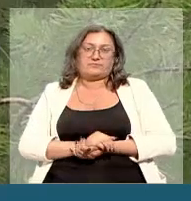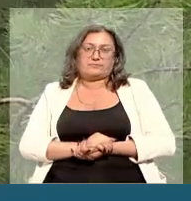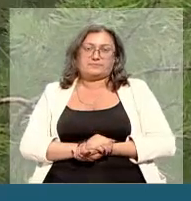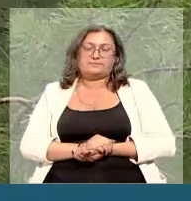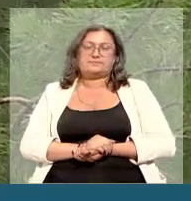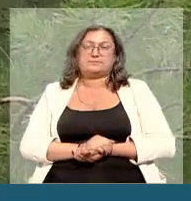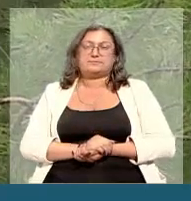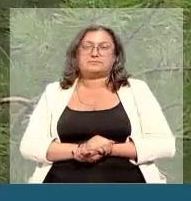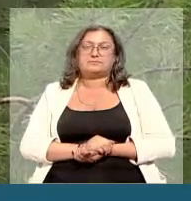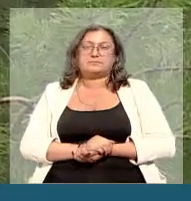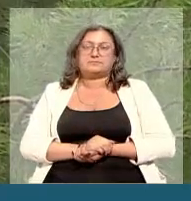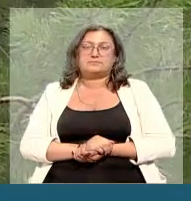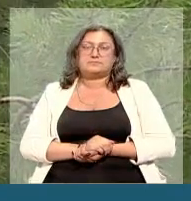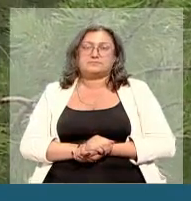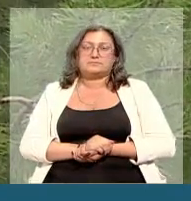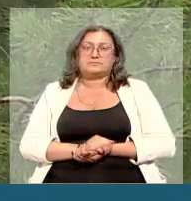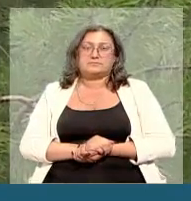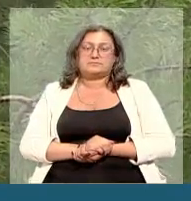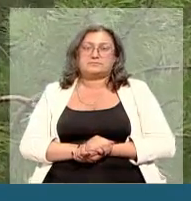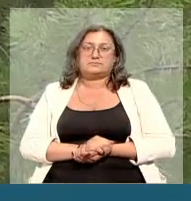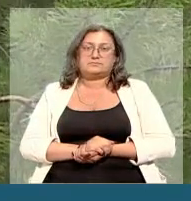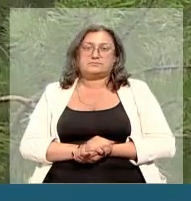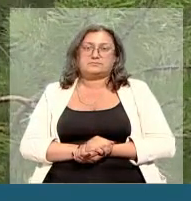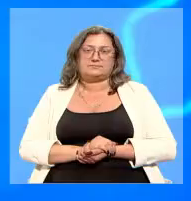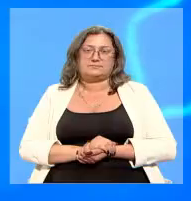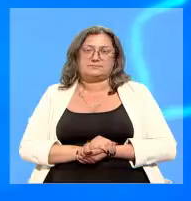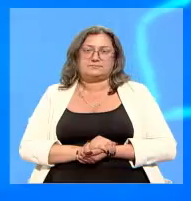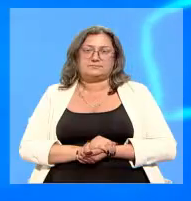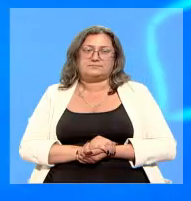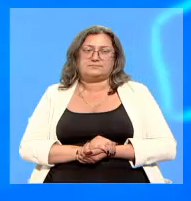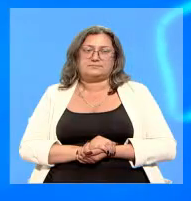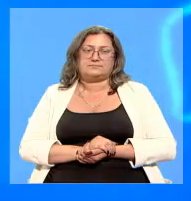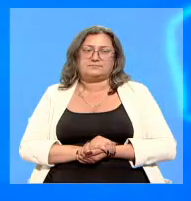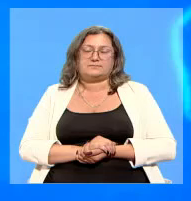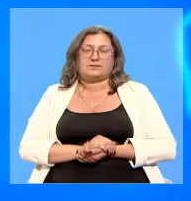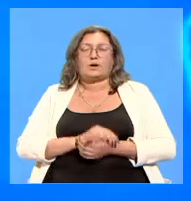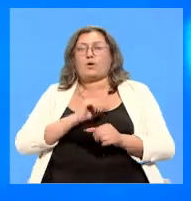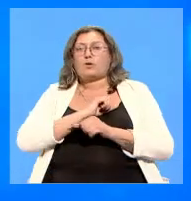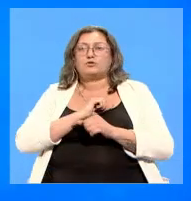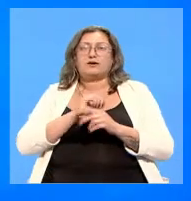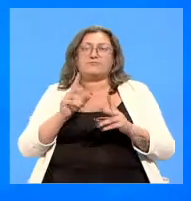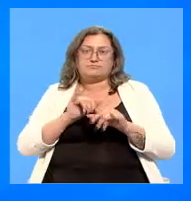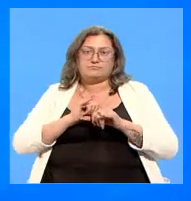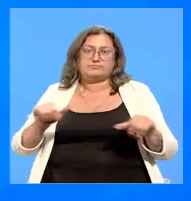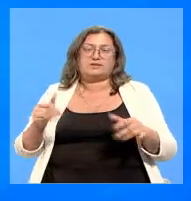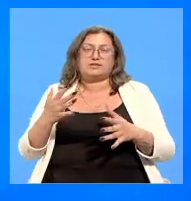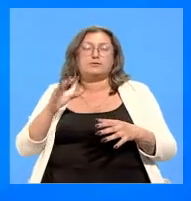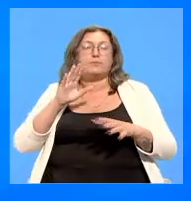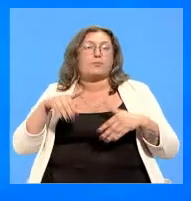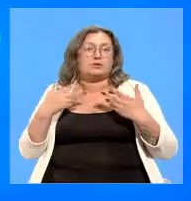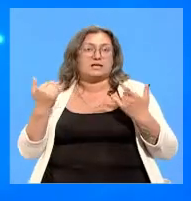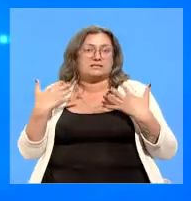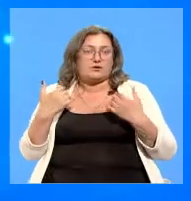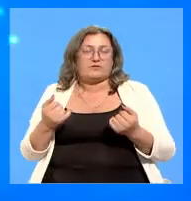Анель Пимичева, Алексей Руденко, телеканал Костанай. Отдых в разгаре. С пользой для здоровья